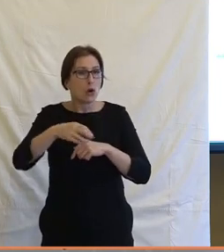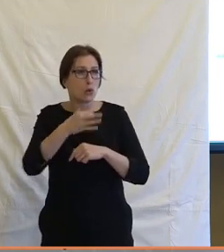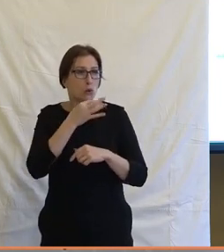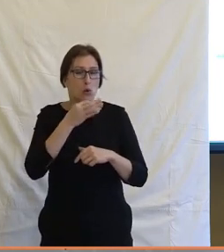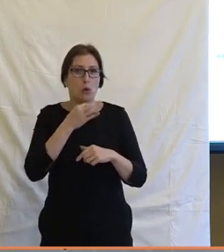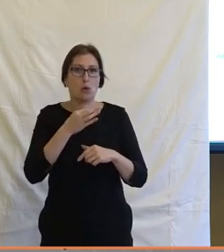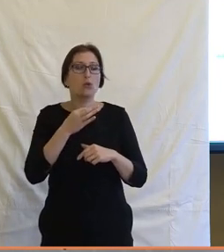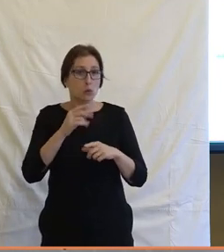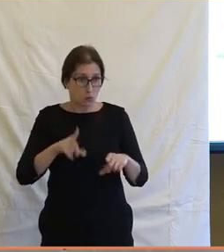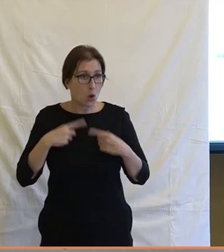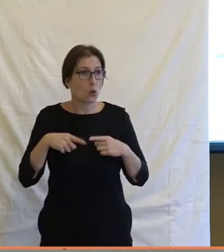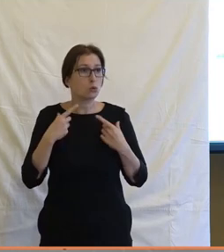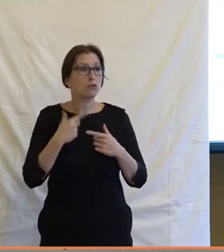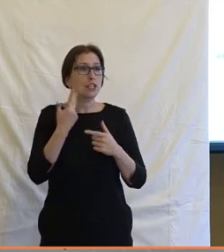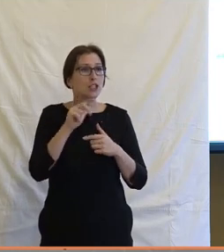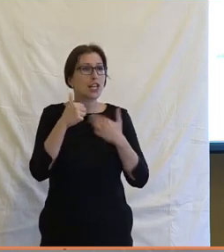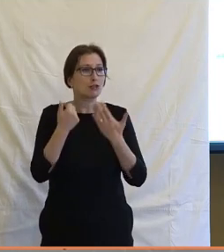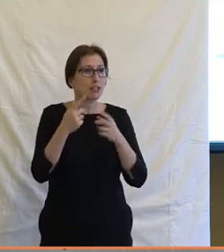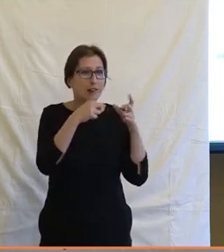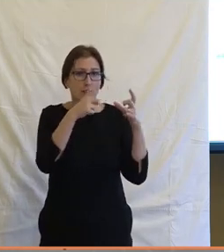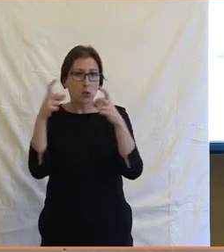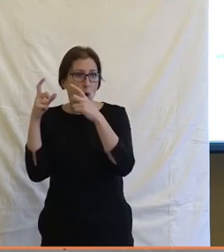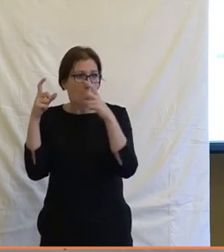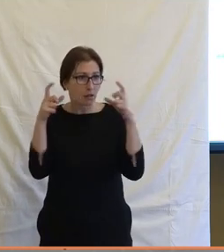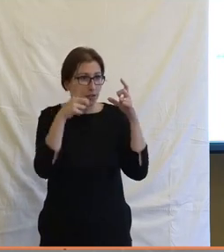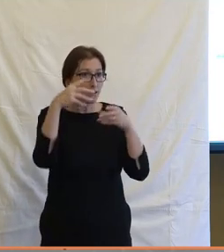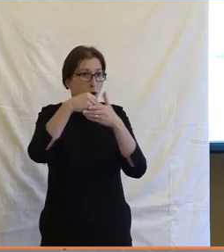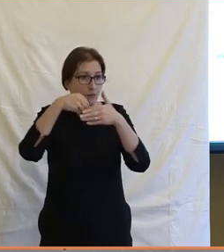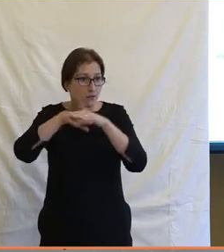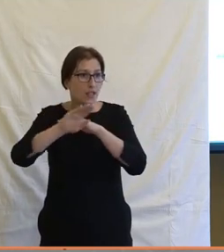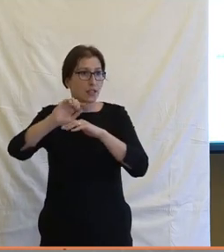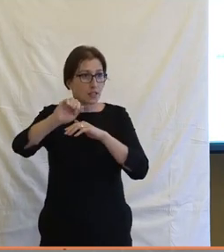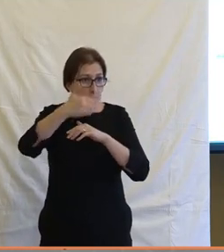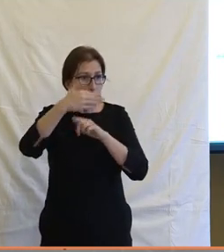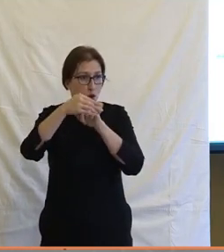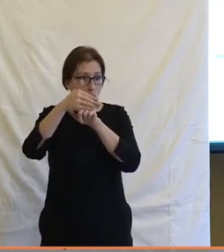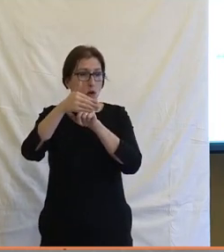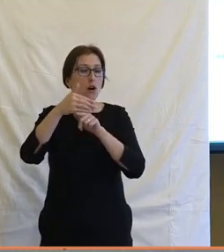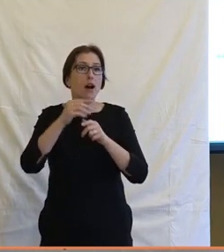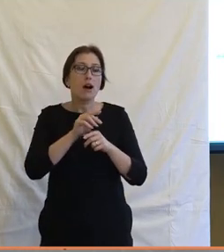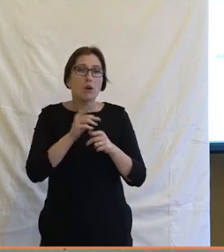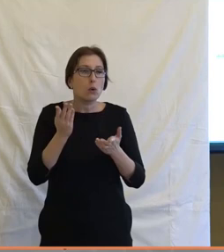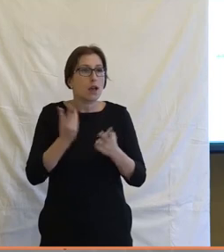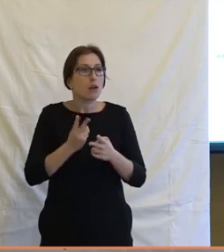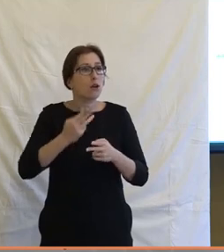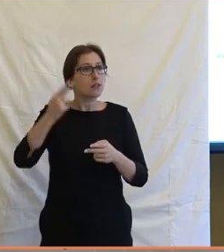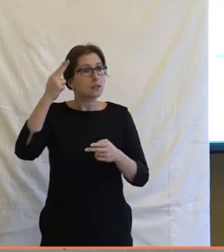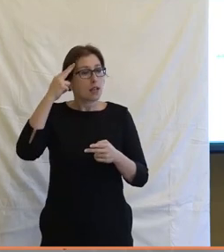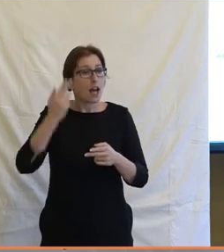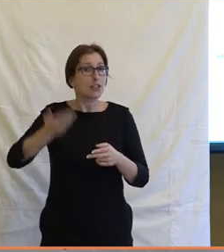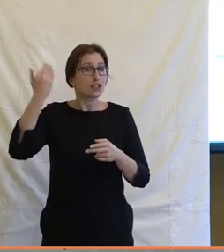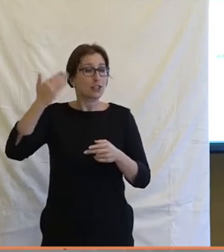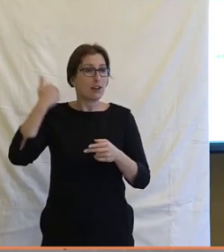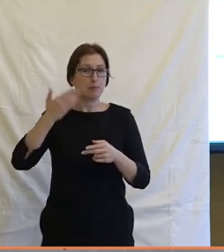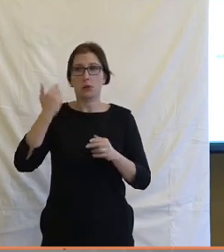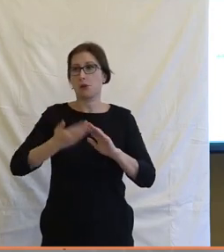realitu a ty 360 třeba programy, které jsou vevnitř jako videa, tak vy jste jim schopni je dostat na místa, která ona znají dřív. Výška,